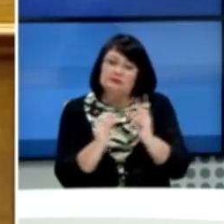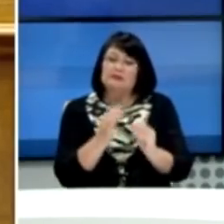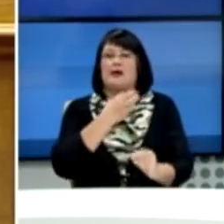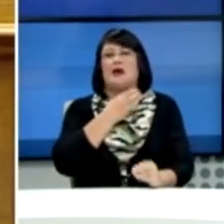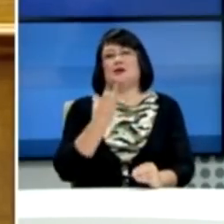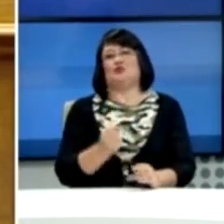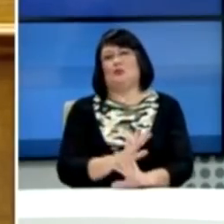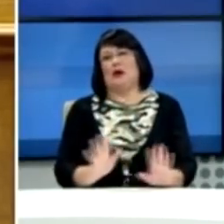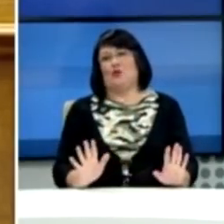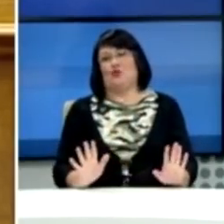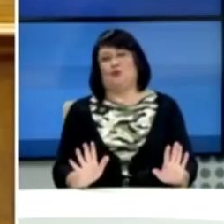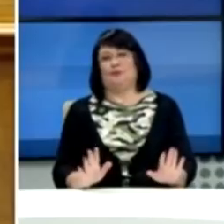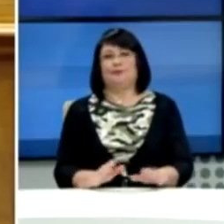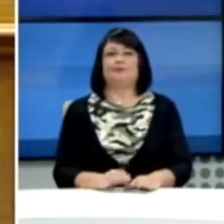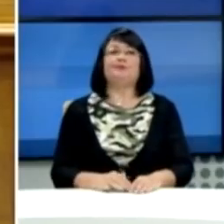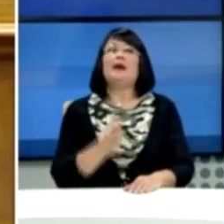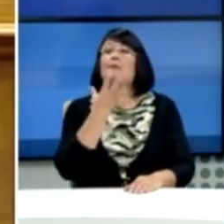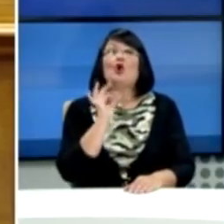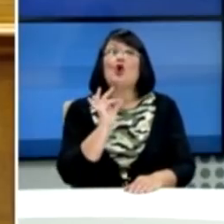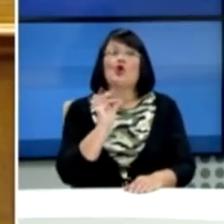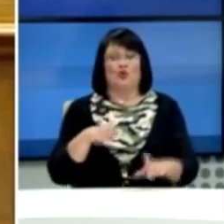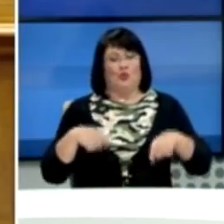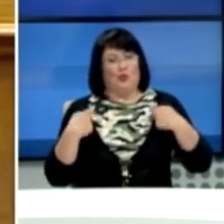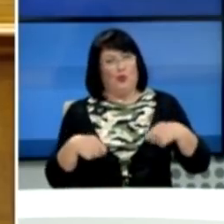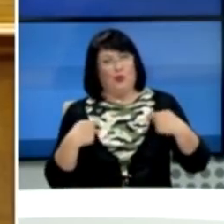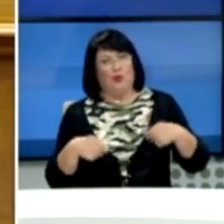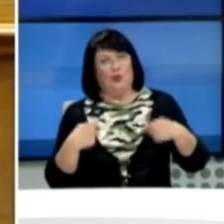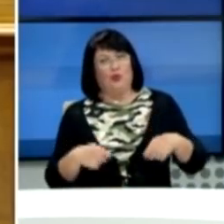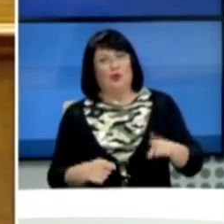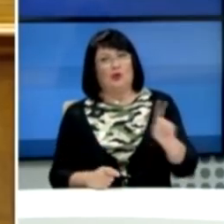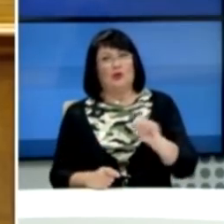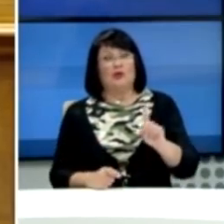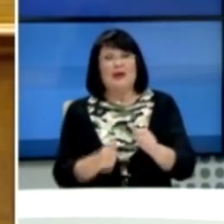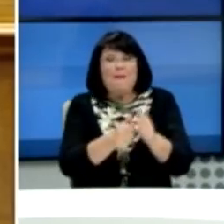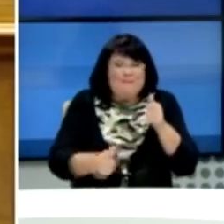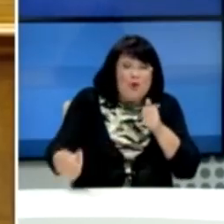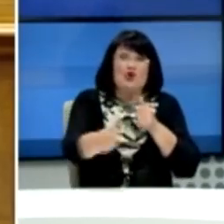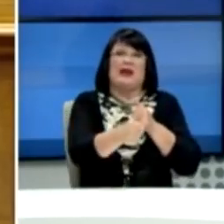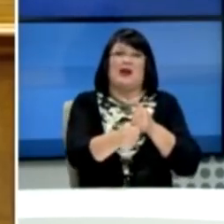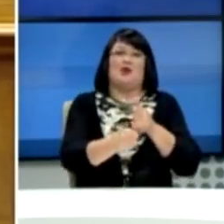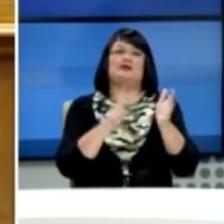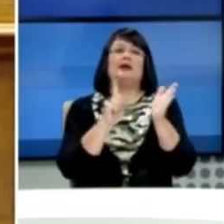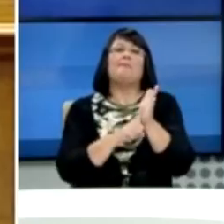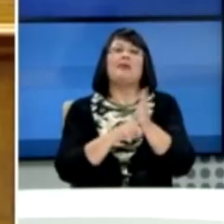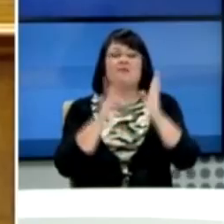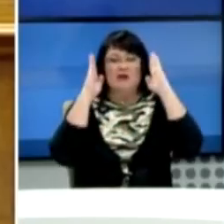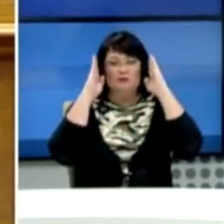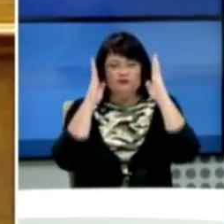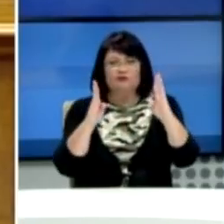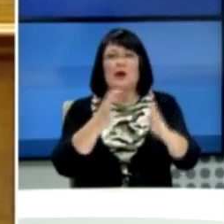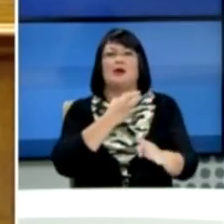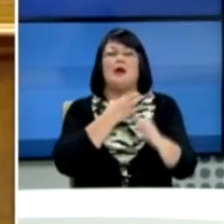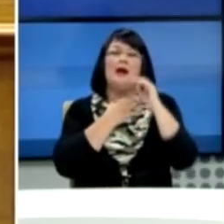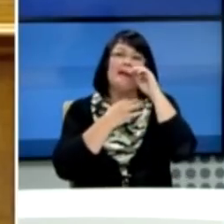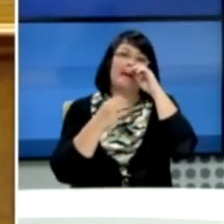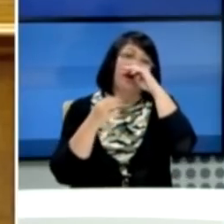ανάγκες. Γιατί δεν είναι πολυτέλεια. Είναι μόνο απόλυτη προτεραιότητα να τεθεί στο επίκεντρο η